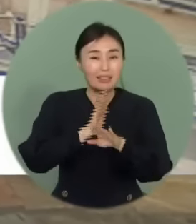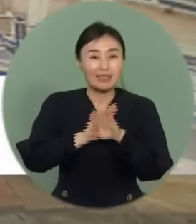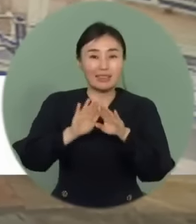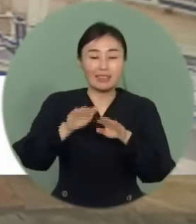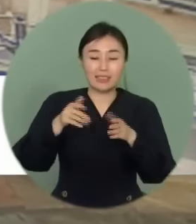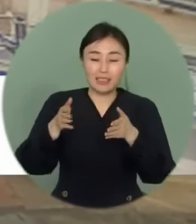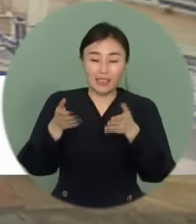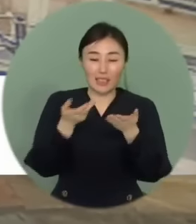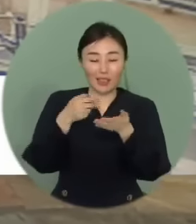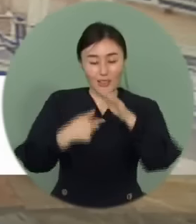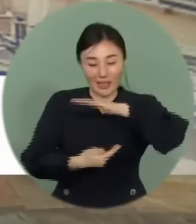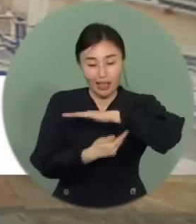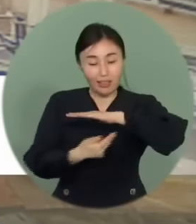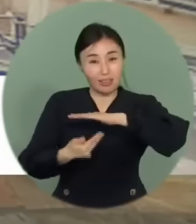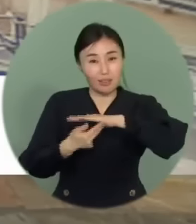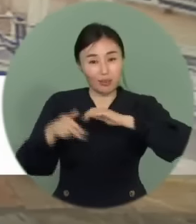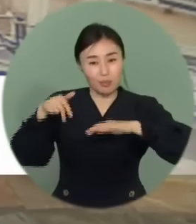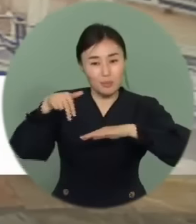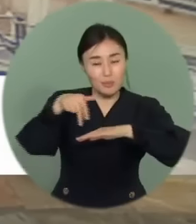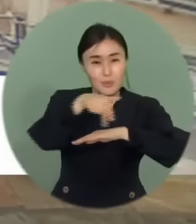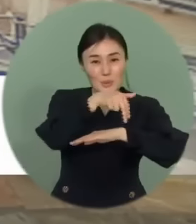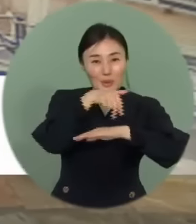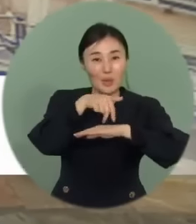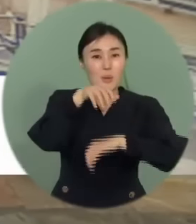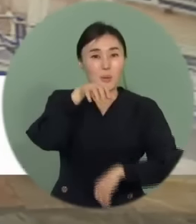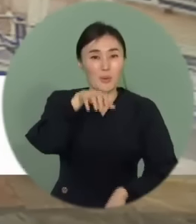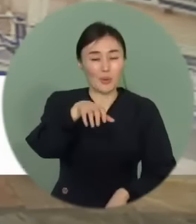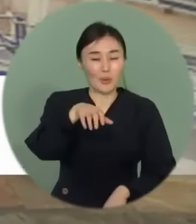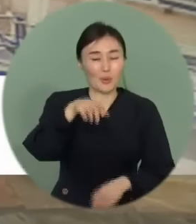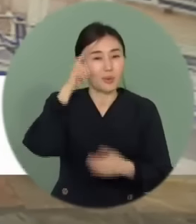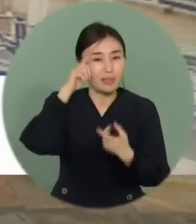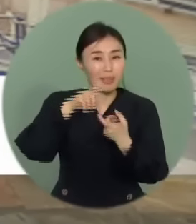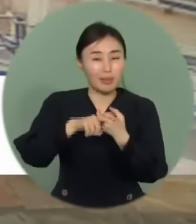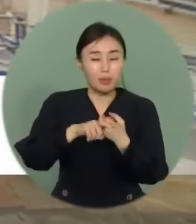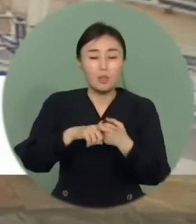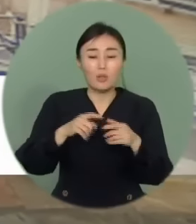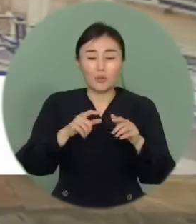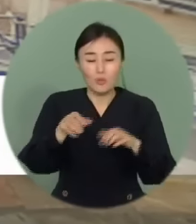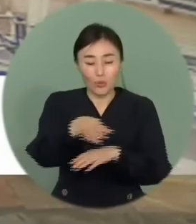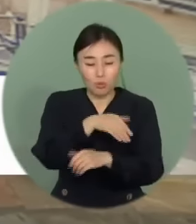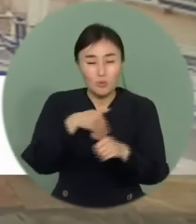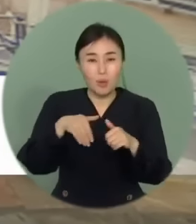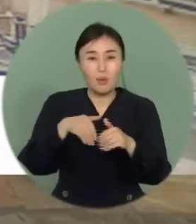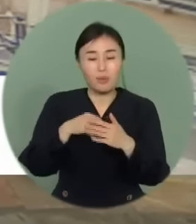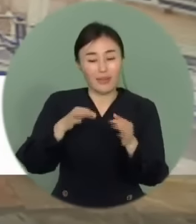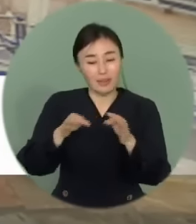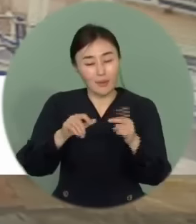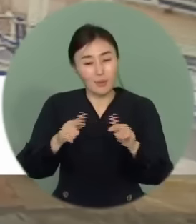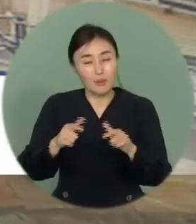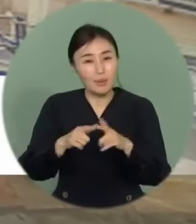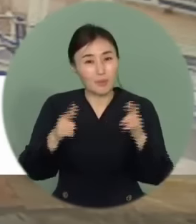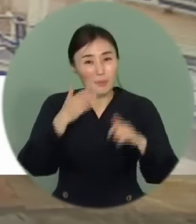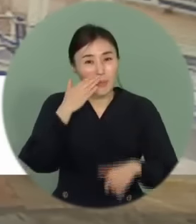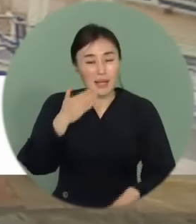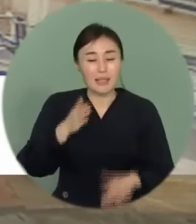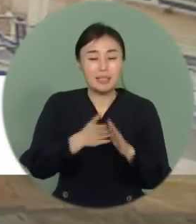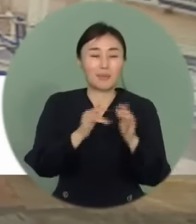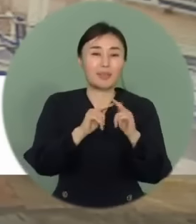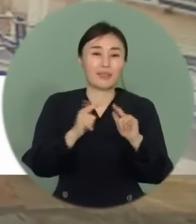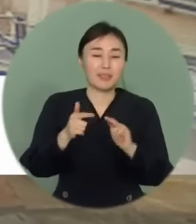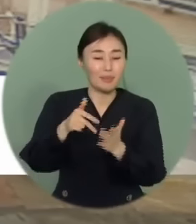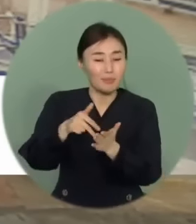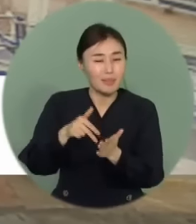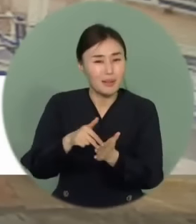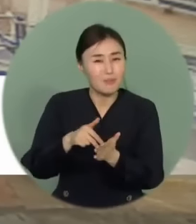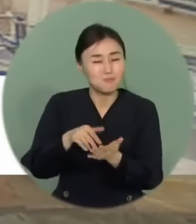요지인만큼 시민들이 안전하게 걸을 수 있도록 하고 주변 상권을 활성화시키겠다는 건데요 하지만 시민들의 반응은